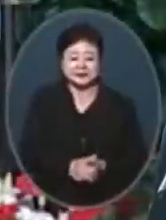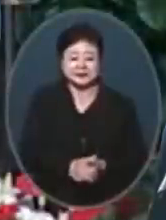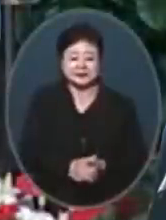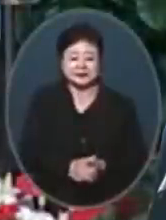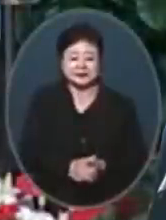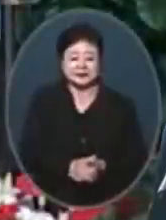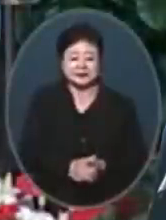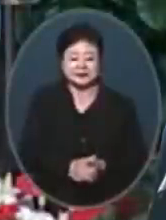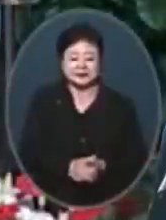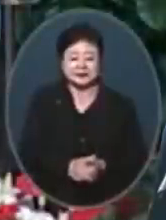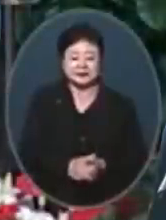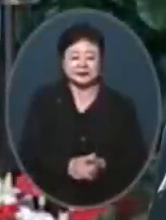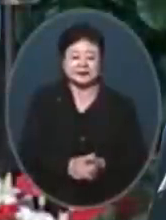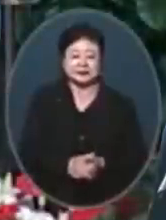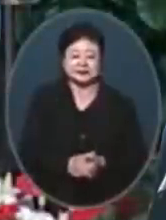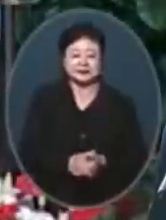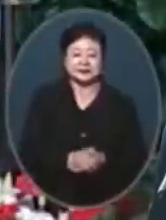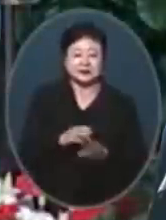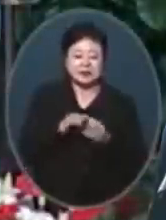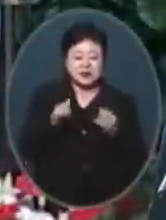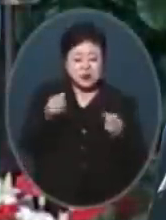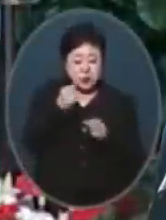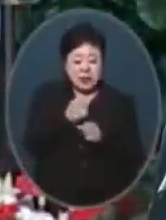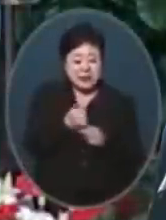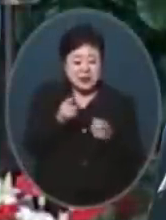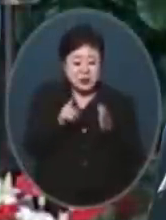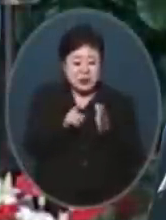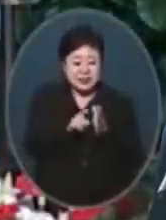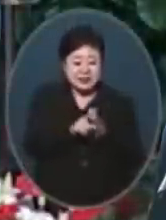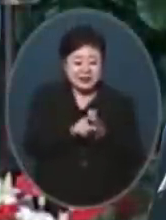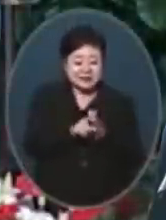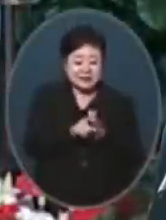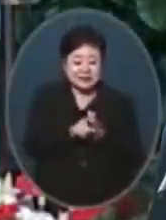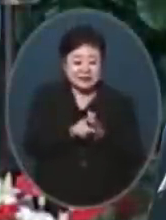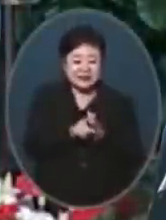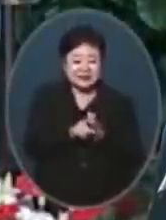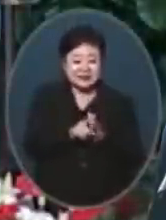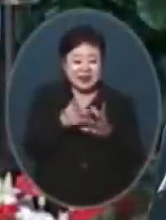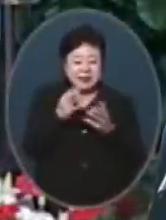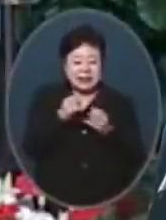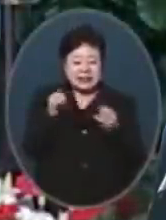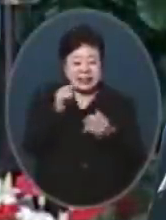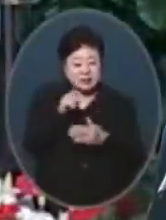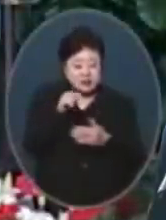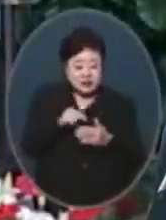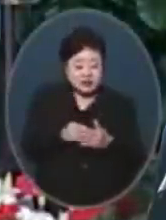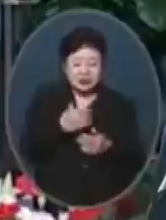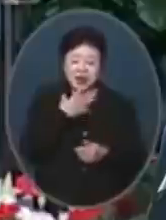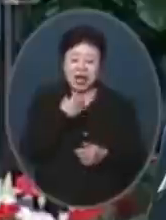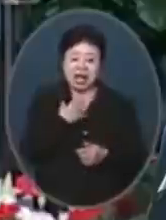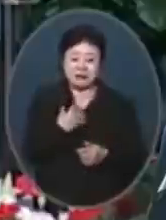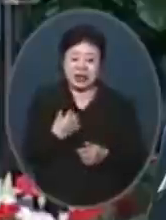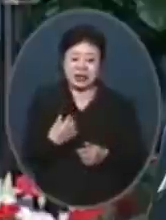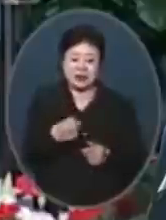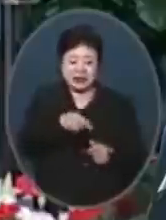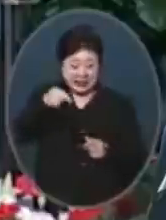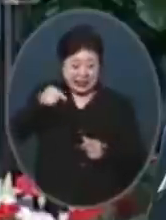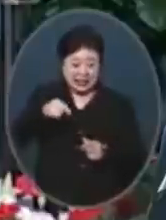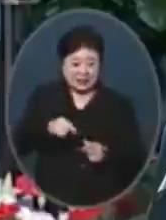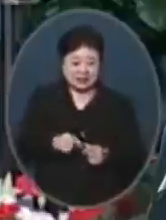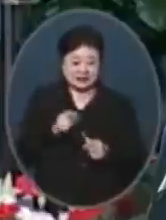당신의 민족을 만들기 위하여 수많은 사람 가운데 아브라함을